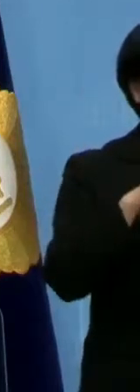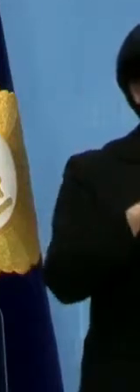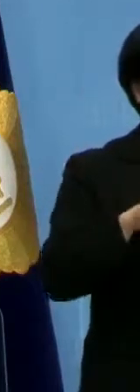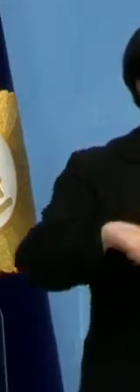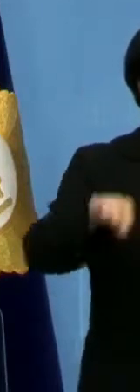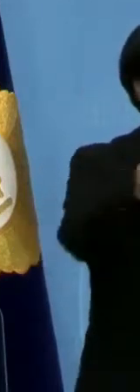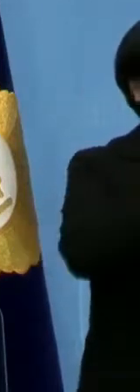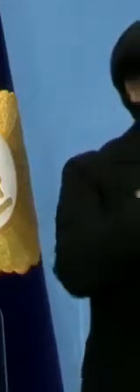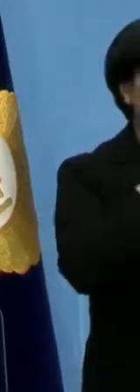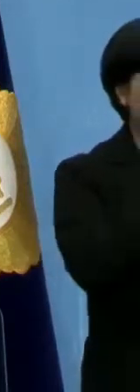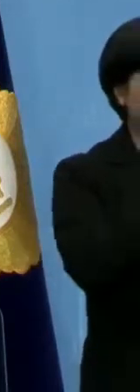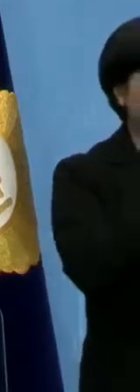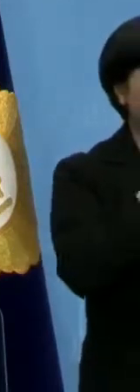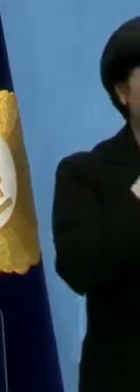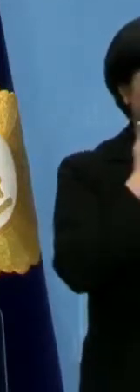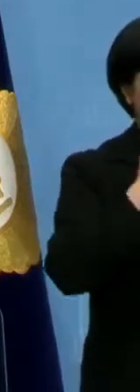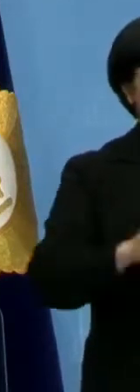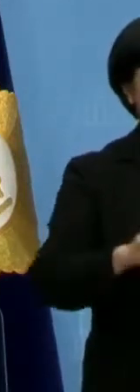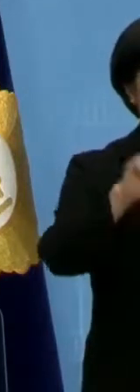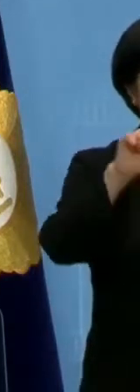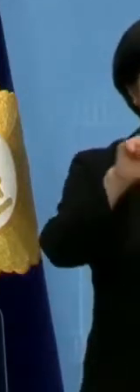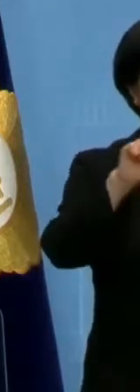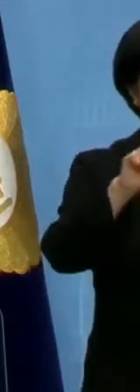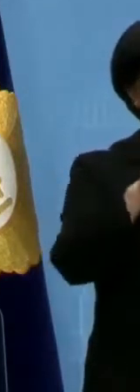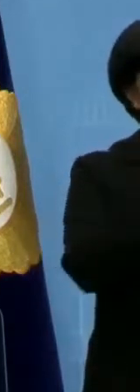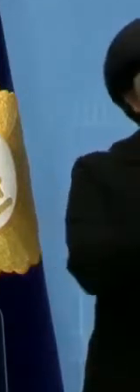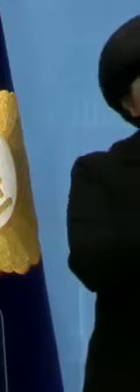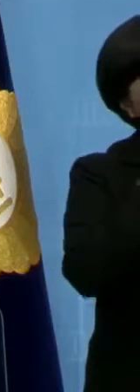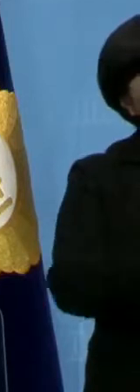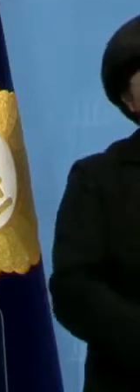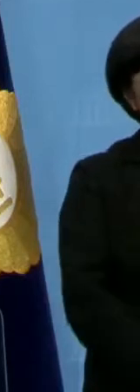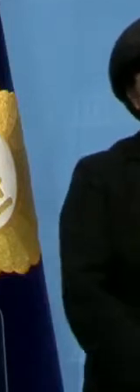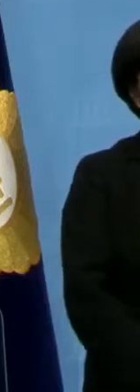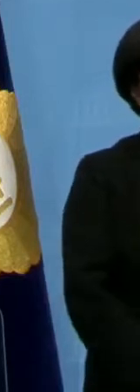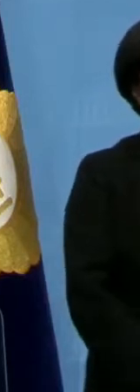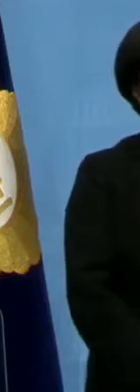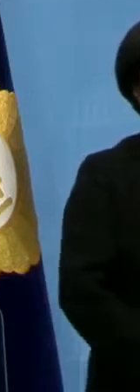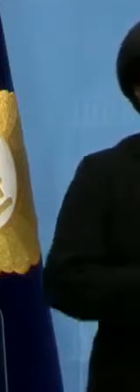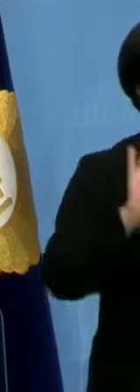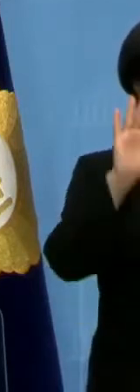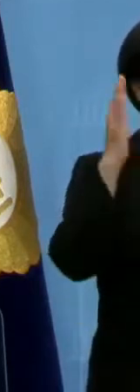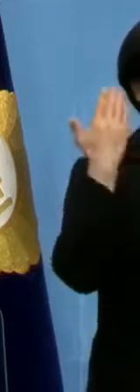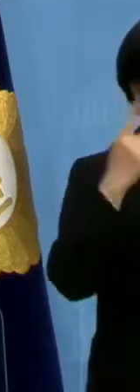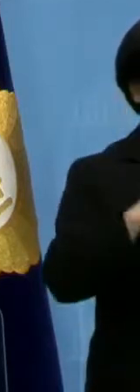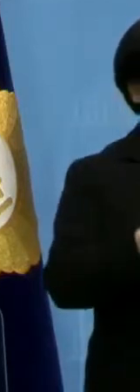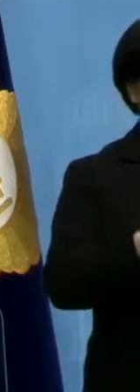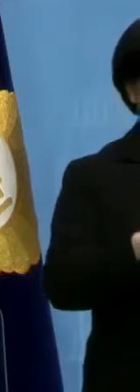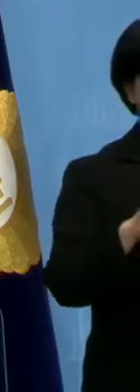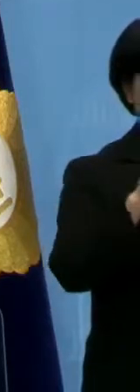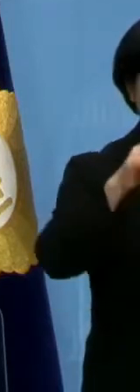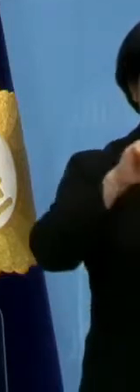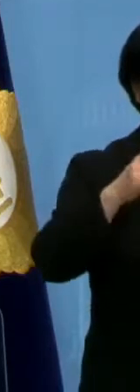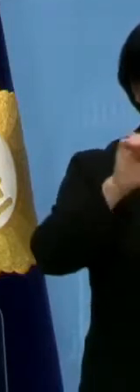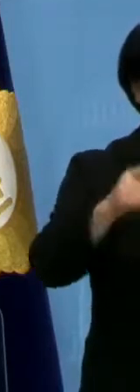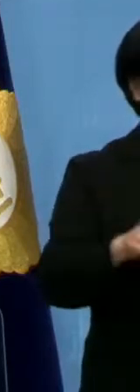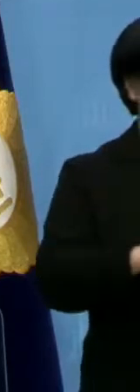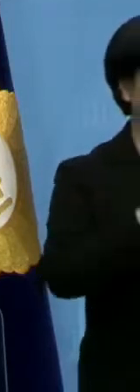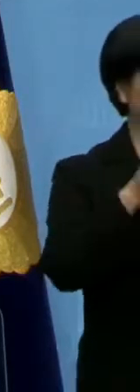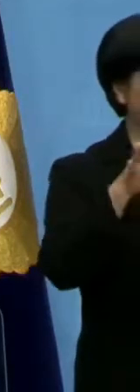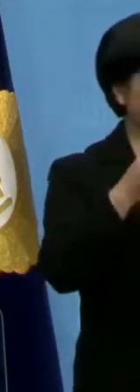이들을 괴롭히지 않게 될 날은 과연 언제입니까? 최근 이동걸 산업은행